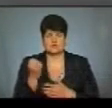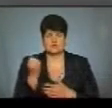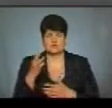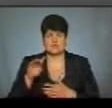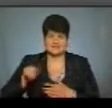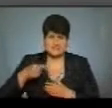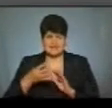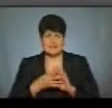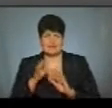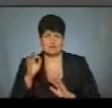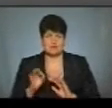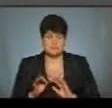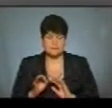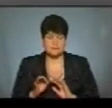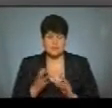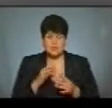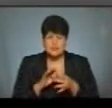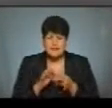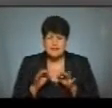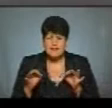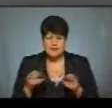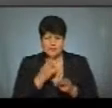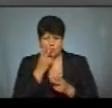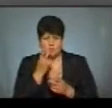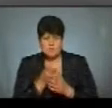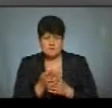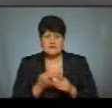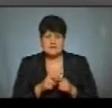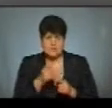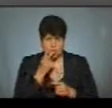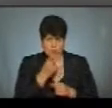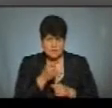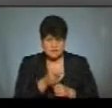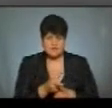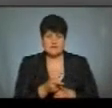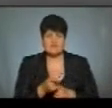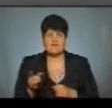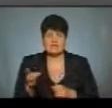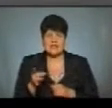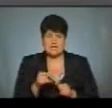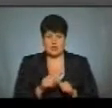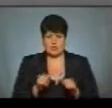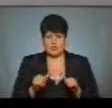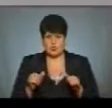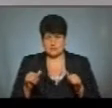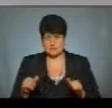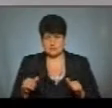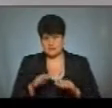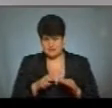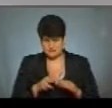становить 14,9%. Якщо ми більш детально подивимося на цей показник в регіональному